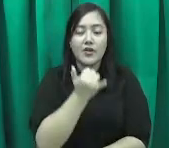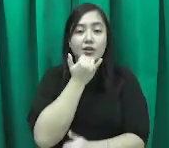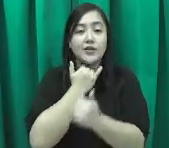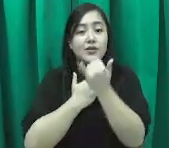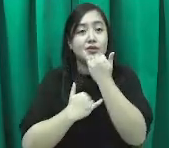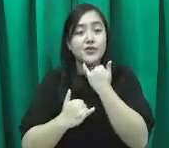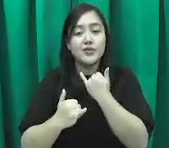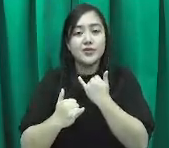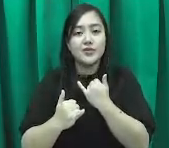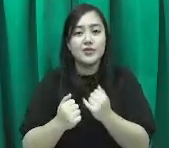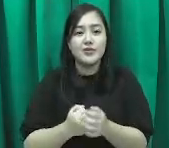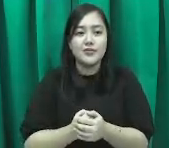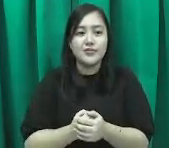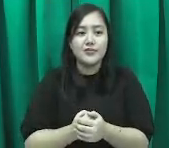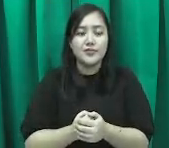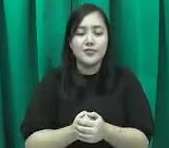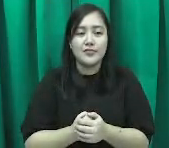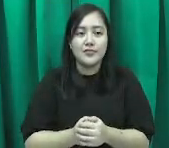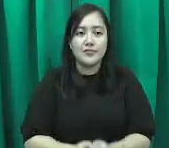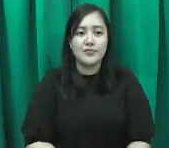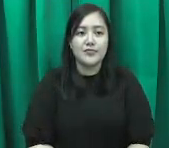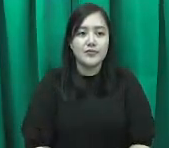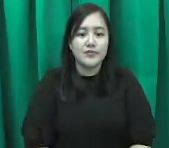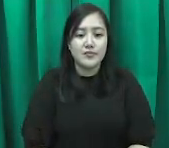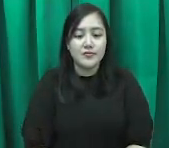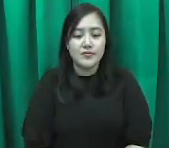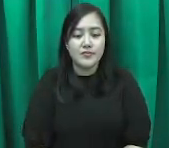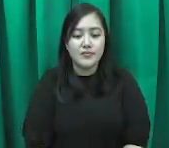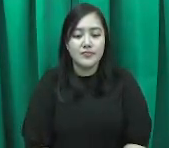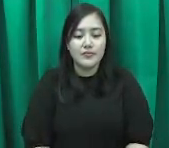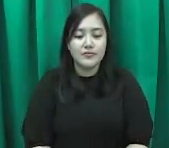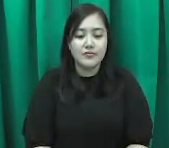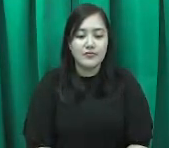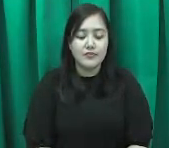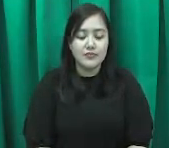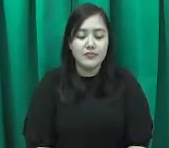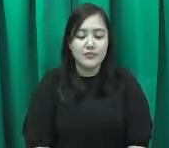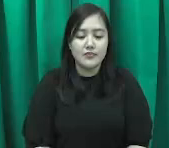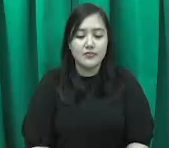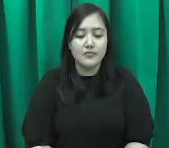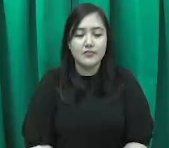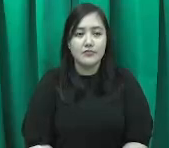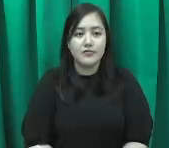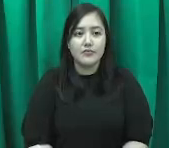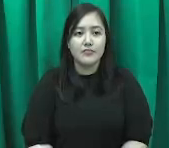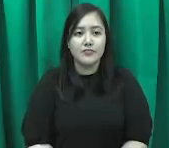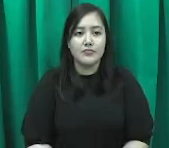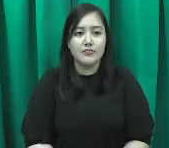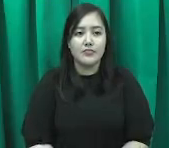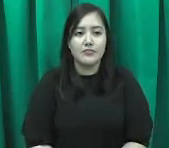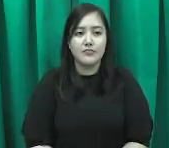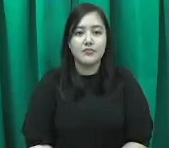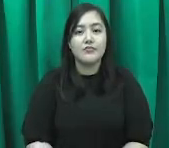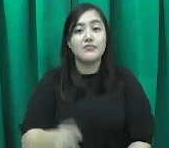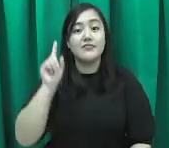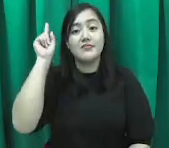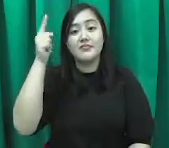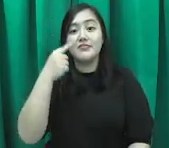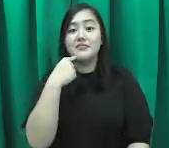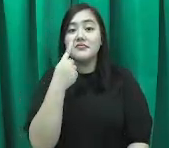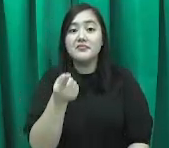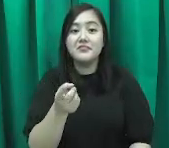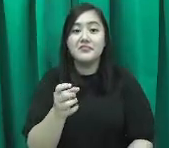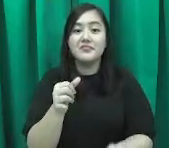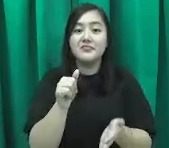ang instruction ng Panginoon. And also, tayong mga babae, we have this tendency na, hindi ka naman ganyan noon. Hindi mo naman sinabi sa akin